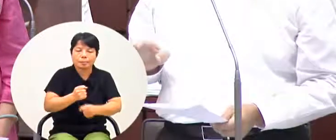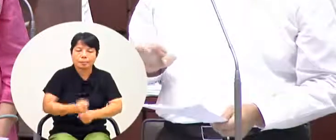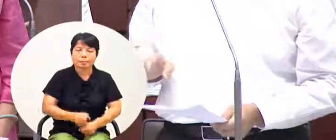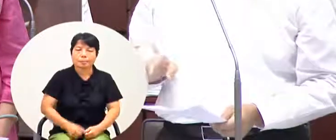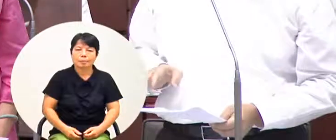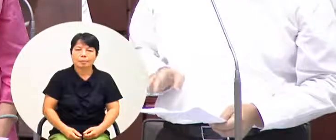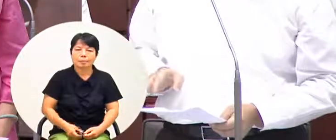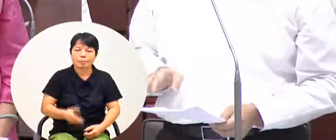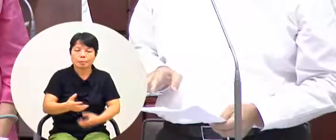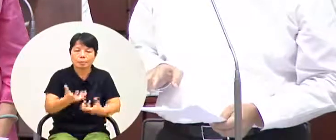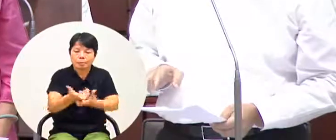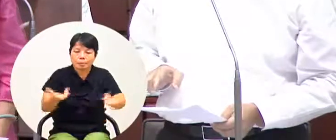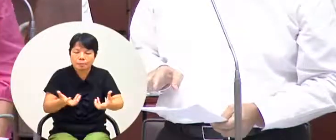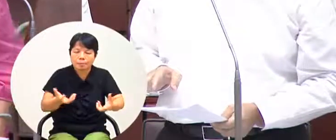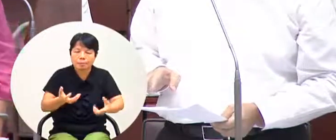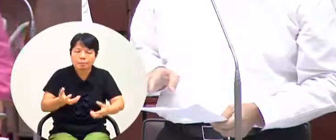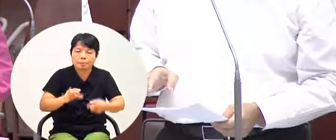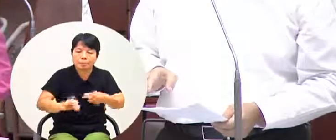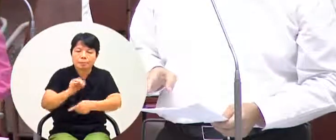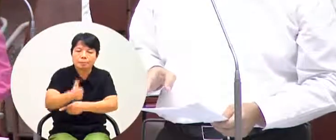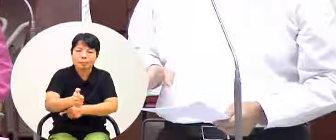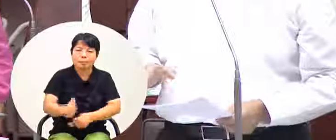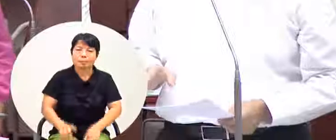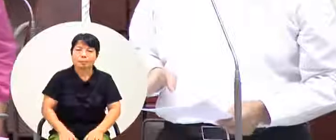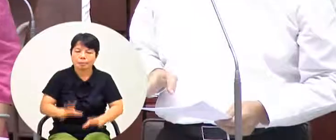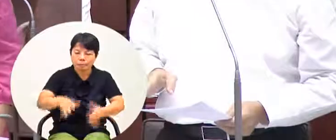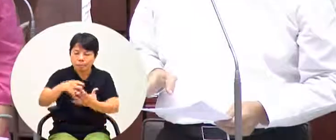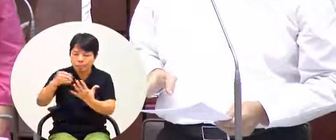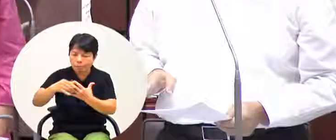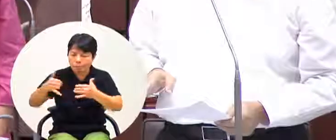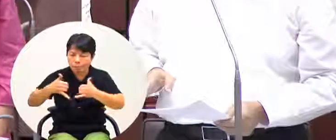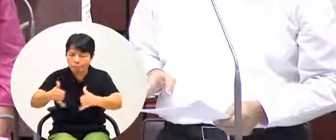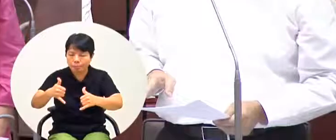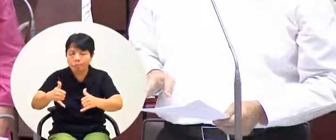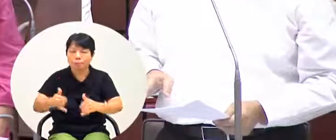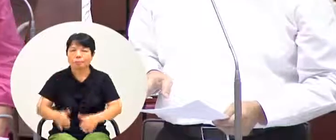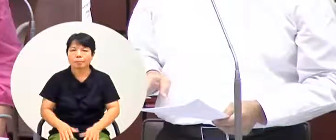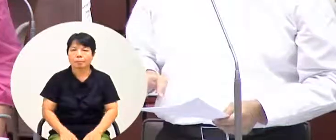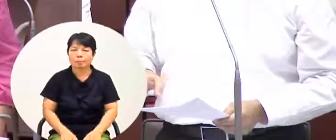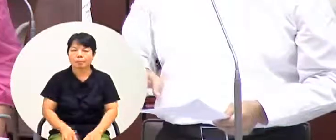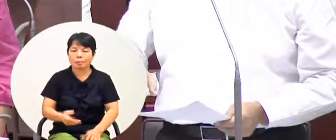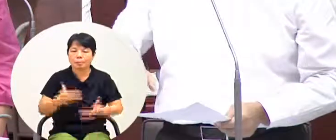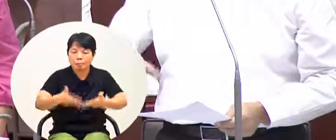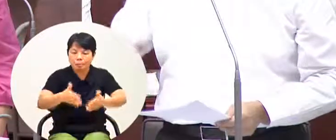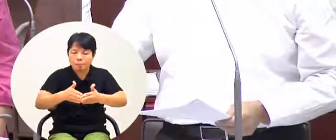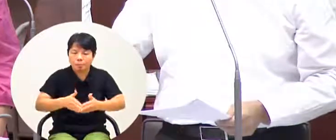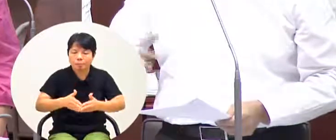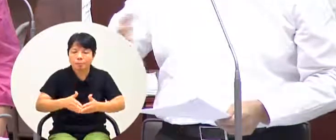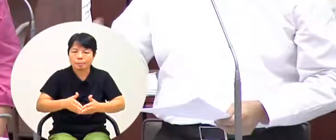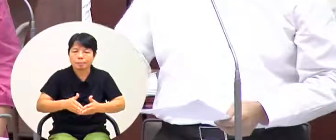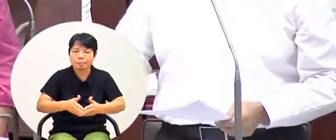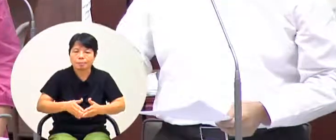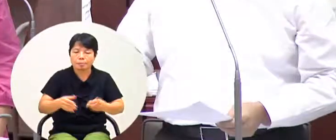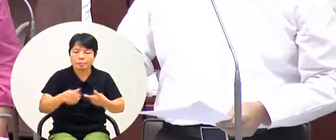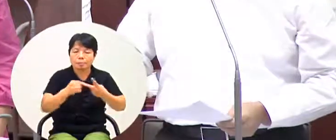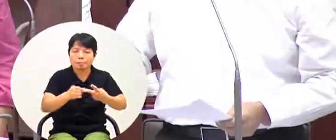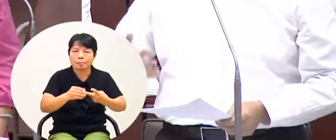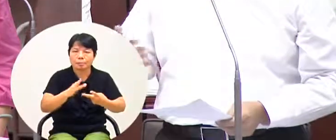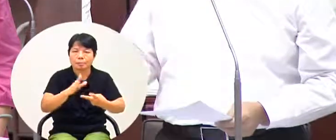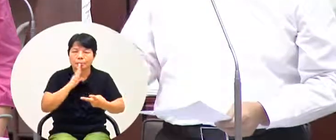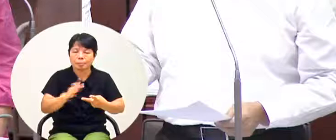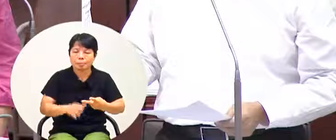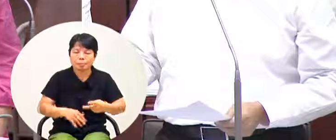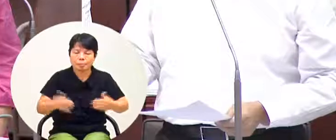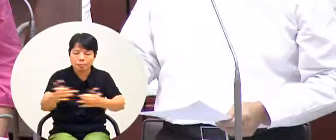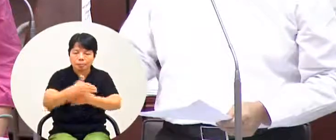我们这选的路段，最主要是在我们的重要的路段，第二是在我们交通运量比